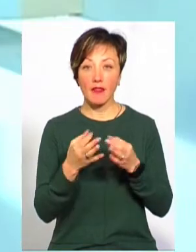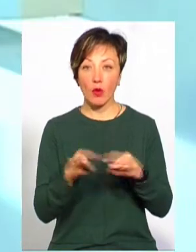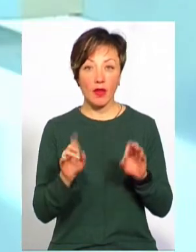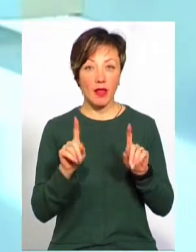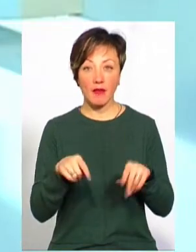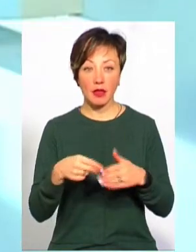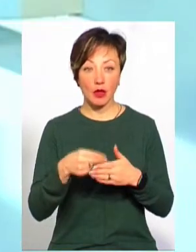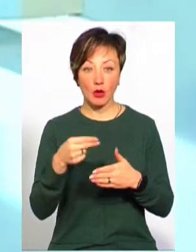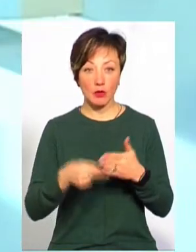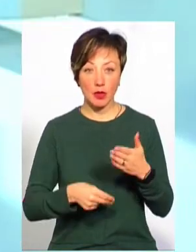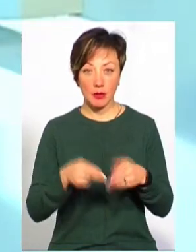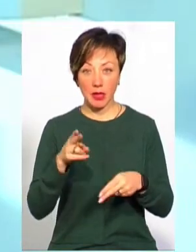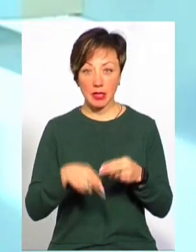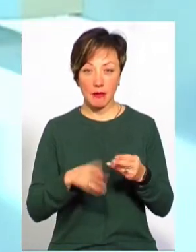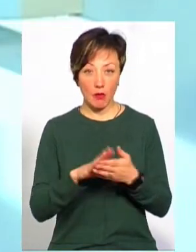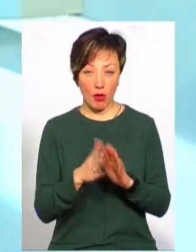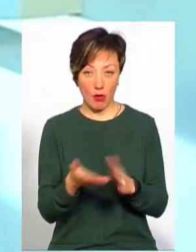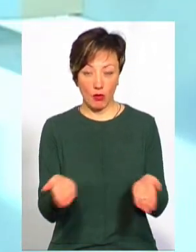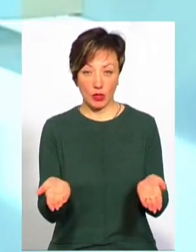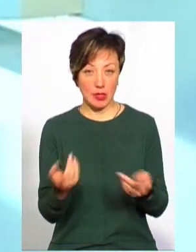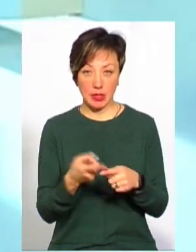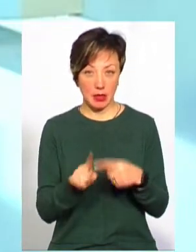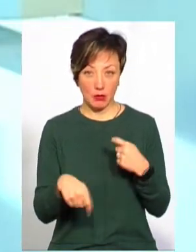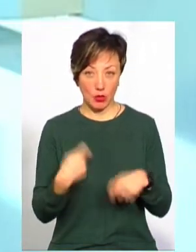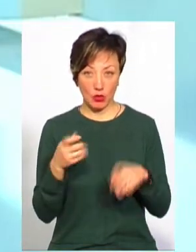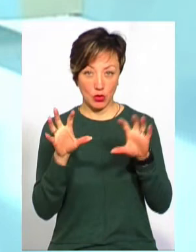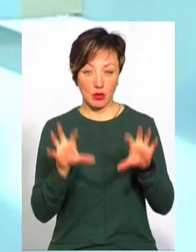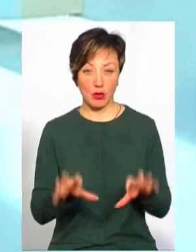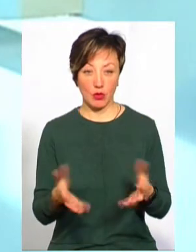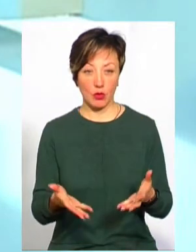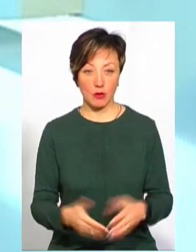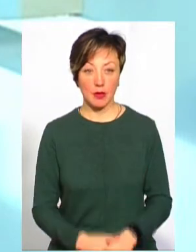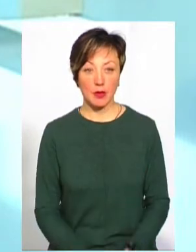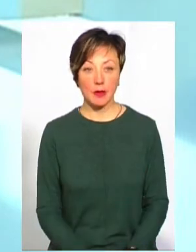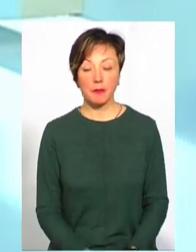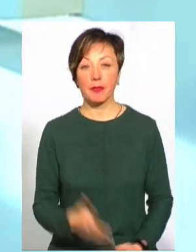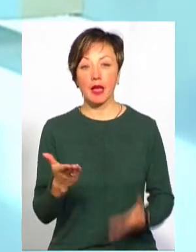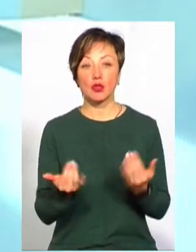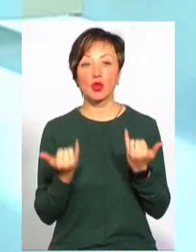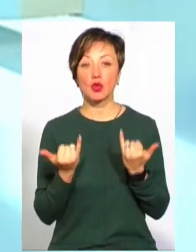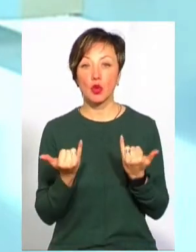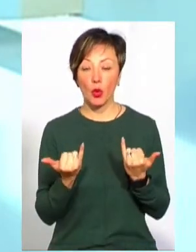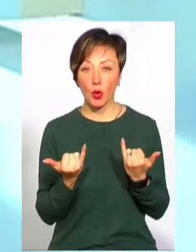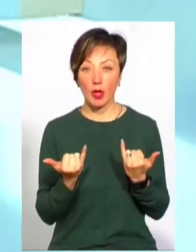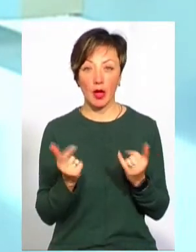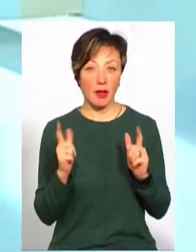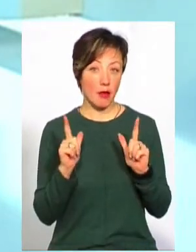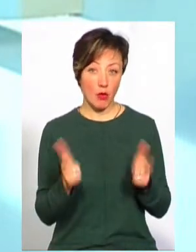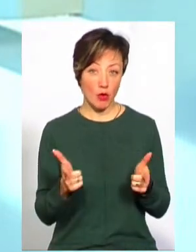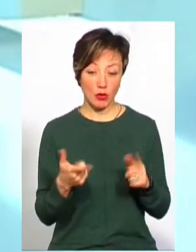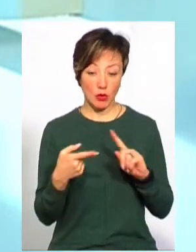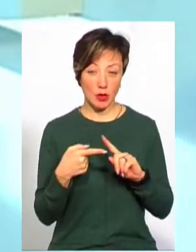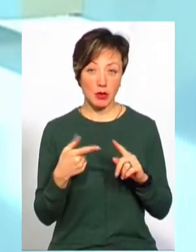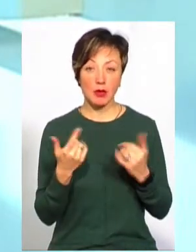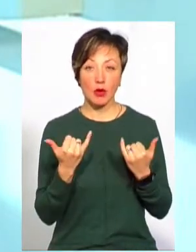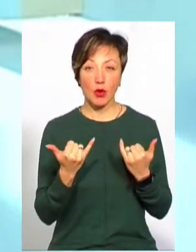навіть не розписана в прикінцевих положеннях, то це не порушення законів? Угу. Якщо сьогодні, не погоджуюся з одним,